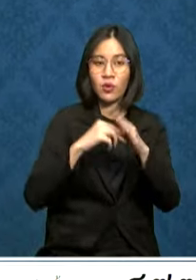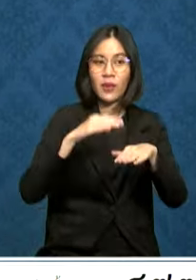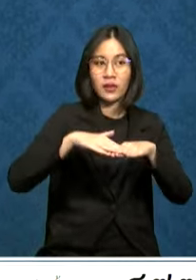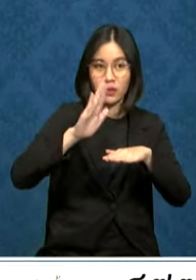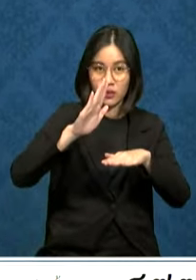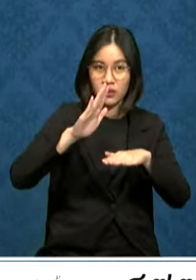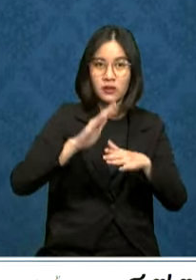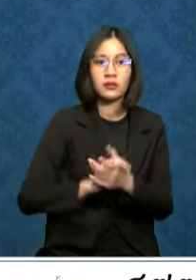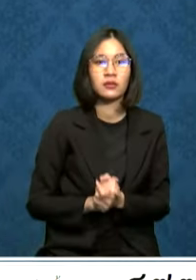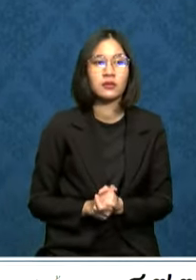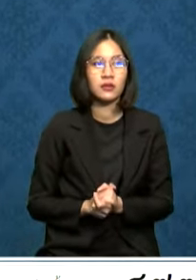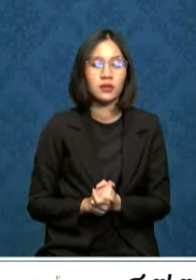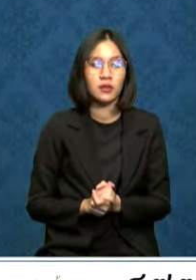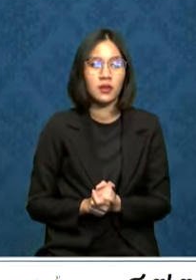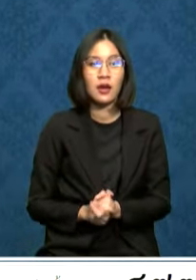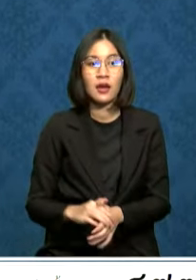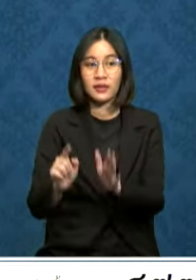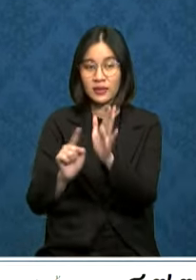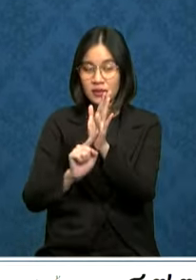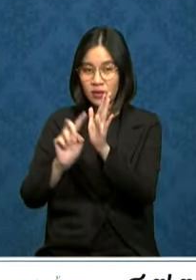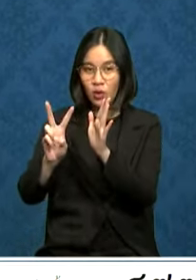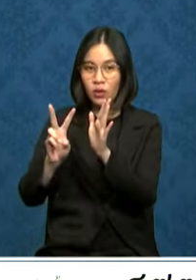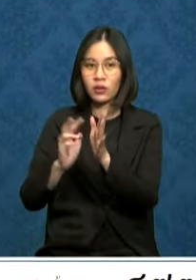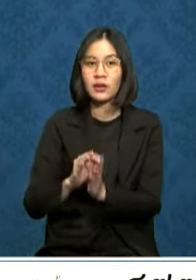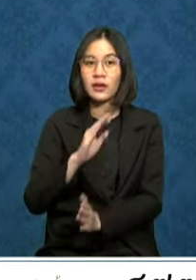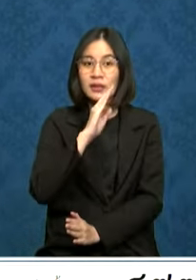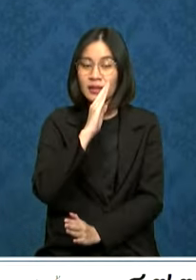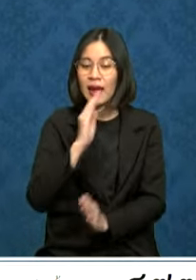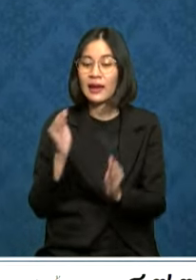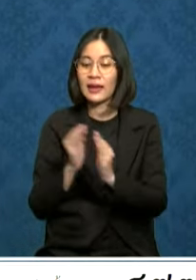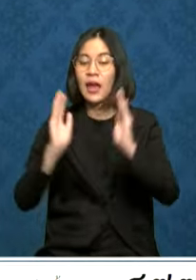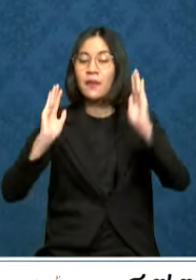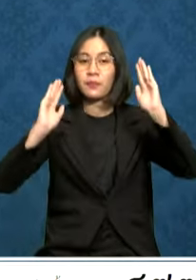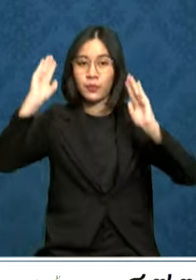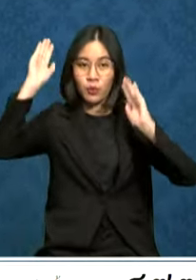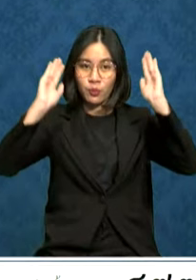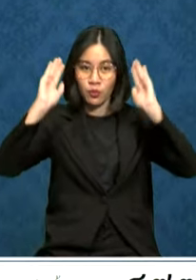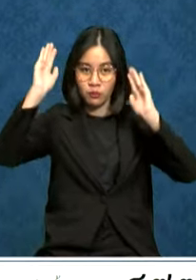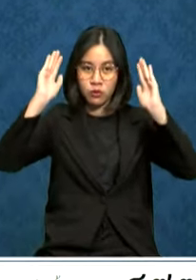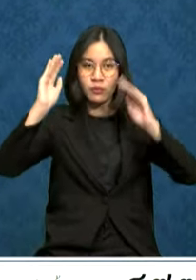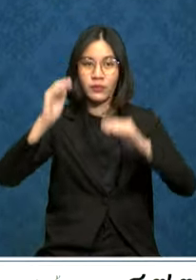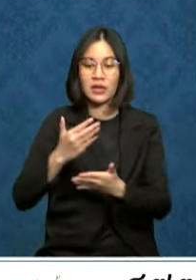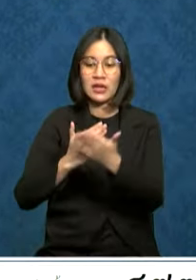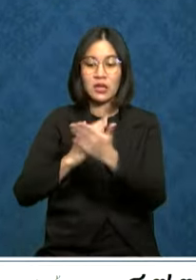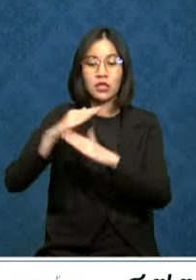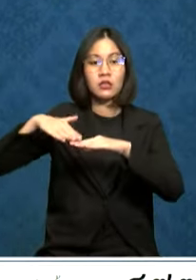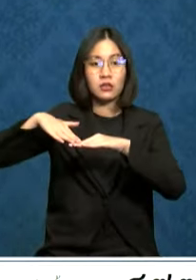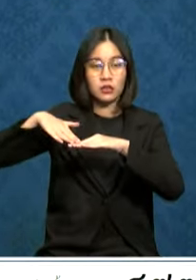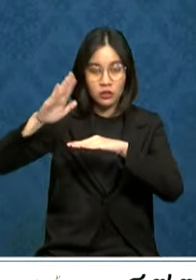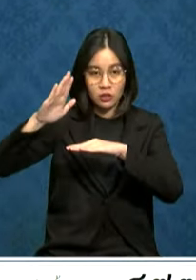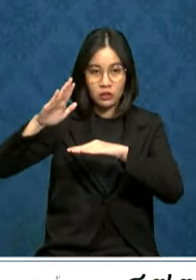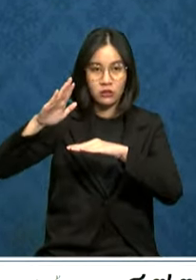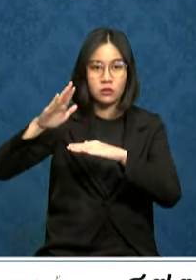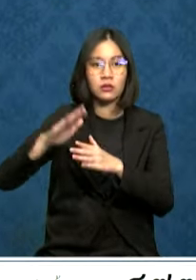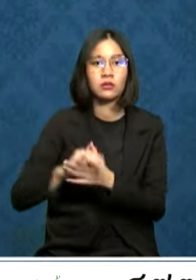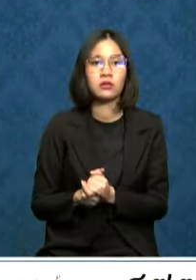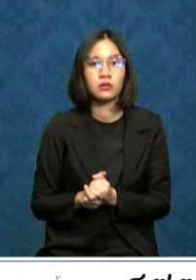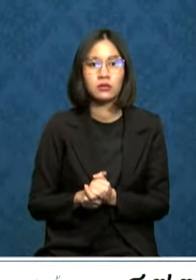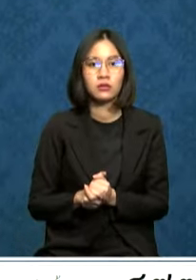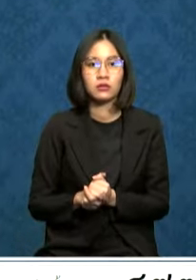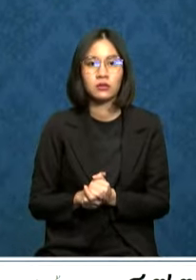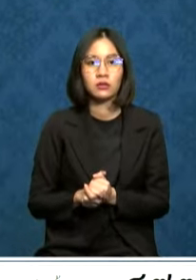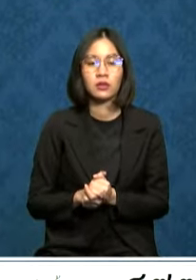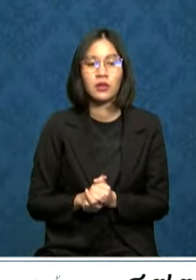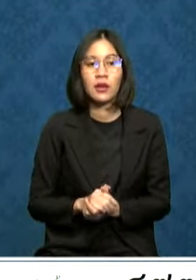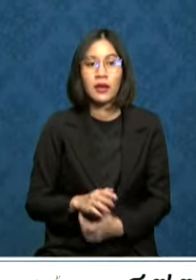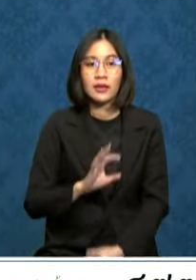มากกวาผู้มี ชั้ที่สอง เวลาโวทก็จะต้องเกินกึ่งหนึ่งของผู้มาใช้สิทธจริ ถ้